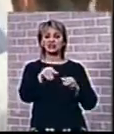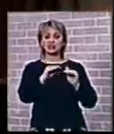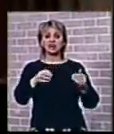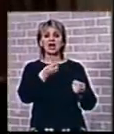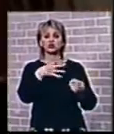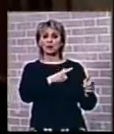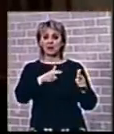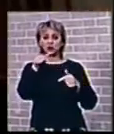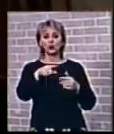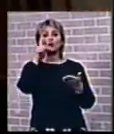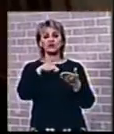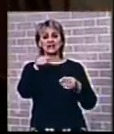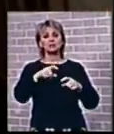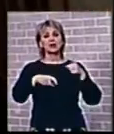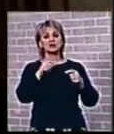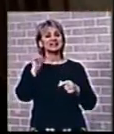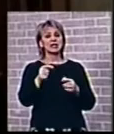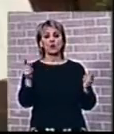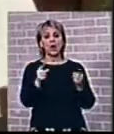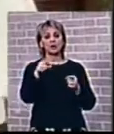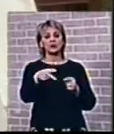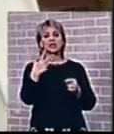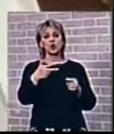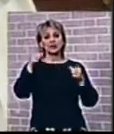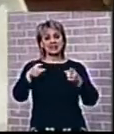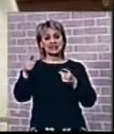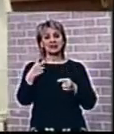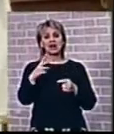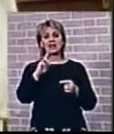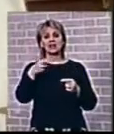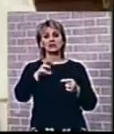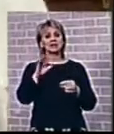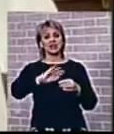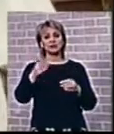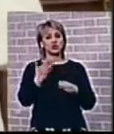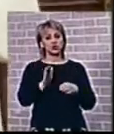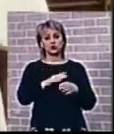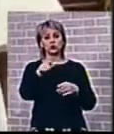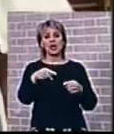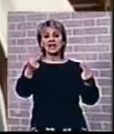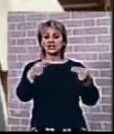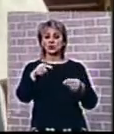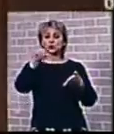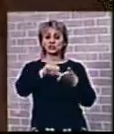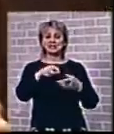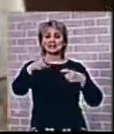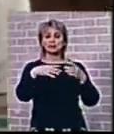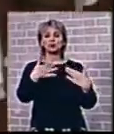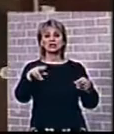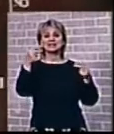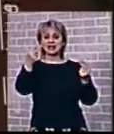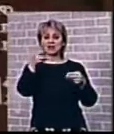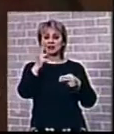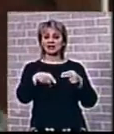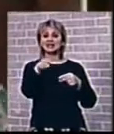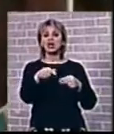хорошо подготовлены и уверяют, пробежать самую короткую из трех дистанций, 2 километра, им совсем не трудно. Регистрация участников забега уже закрыта. Теперь